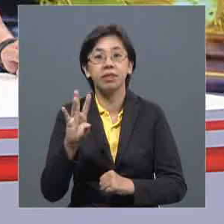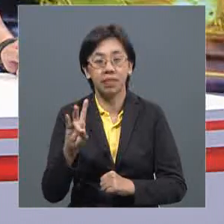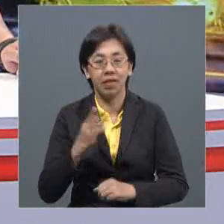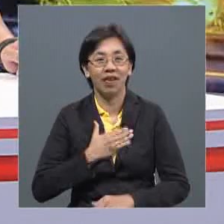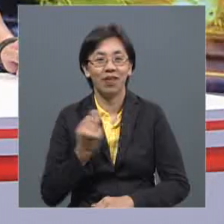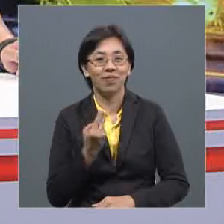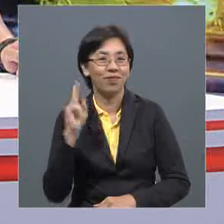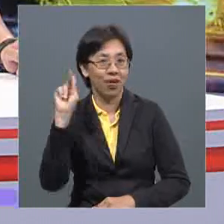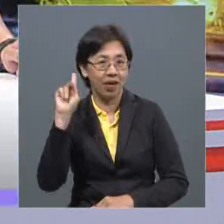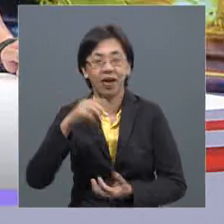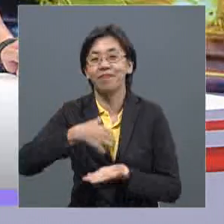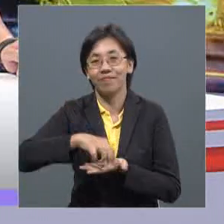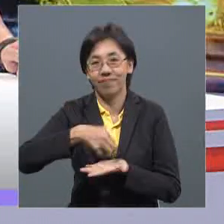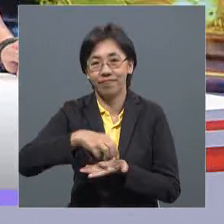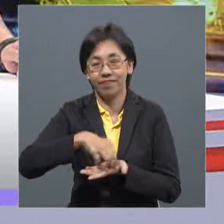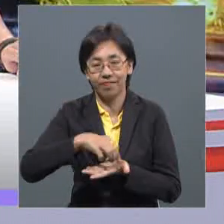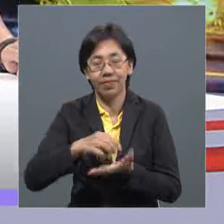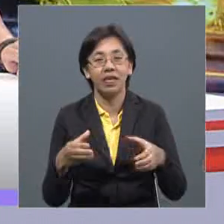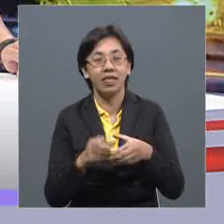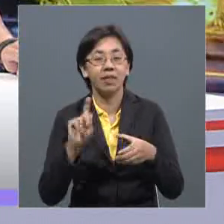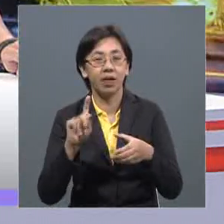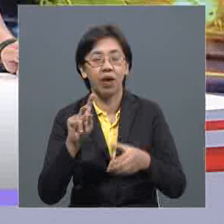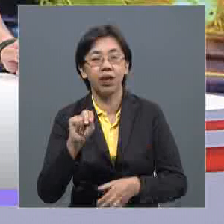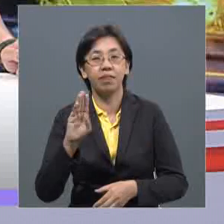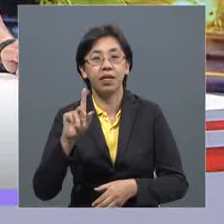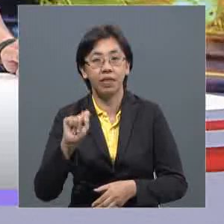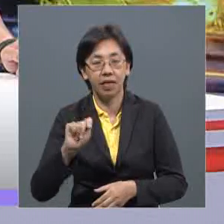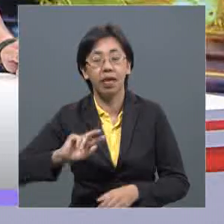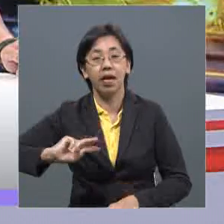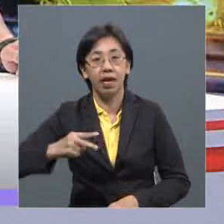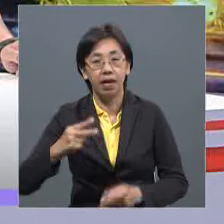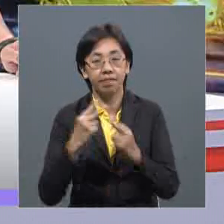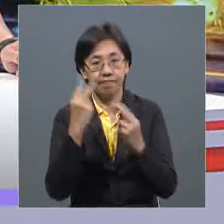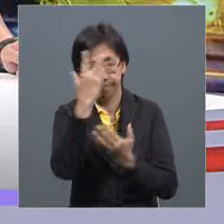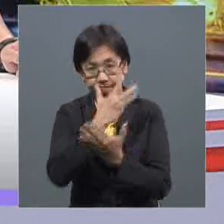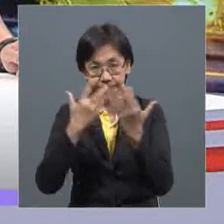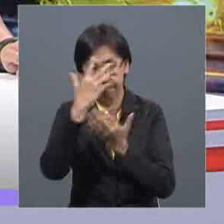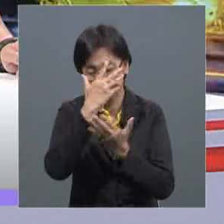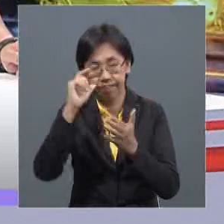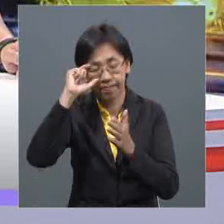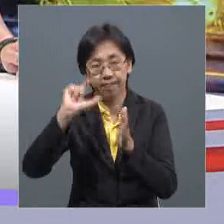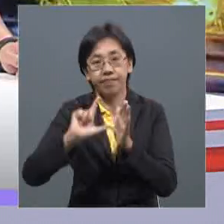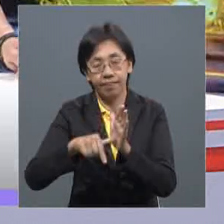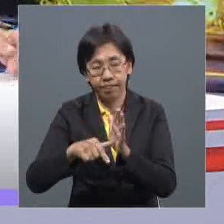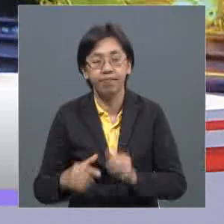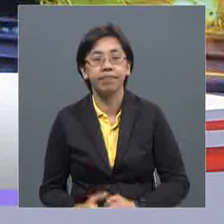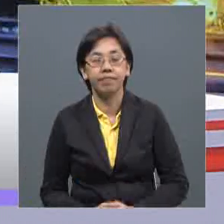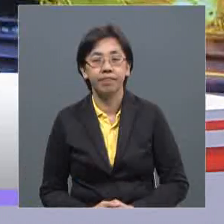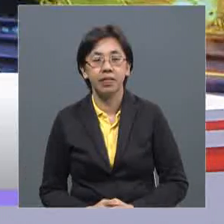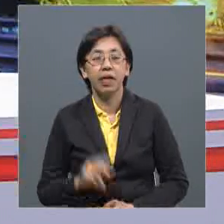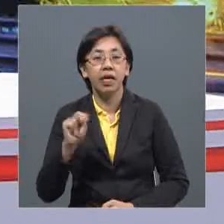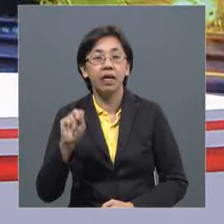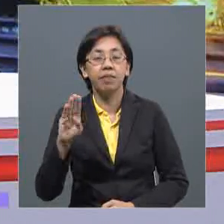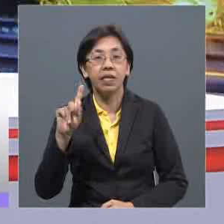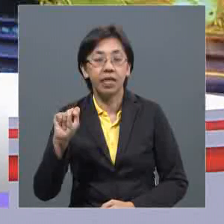กรกฎยอดชัยผมจิรพัฒน์อุดมสิริวัฒน์ทีมข่าว NBTนิวสและล่ามภาษามือวันนี้คุณจุทาสุธนวัฒนาเจริญครับ NBT